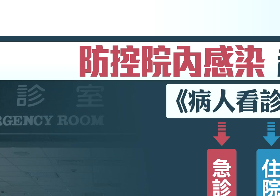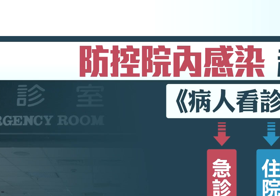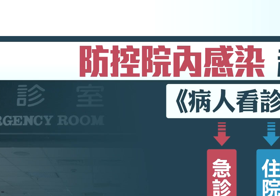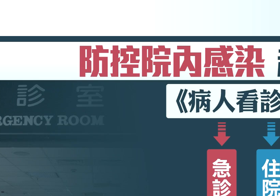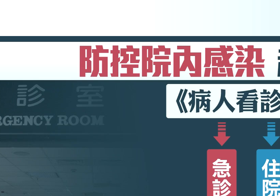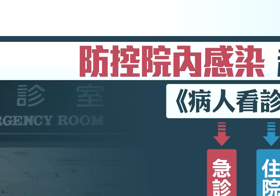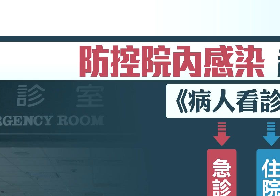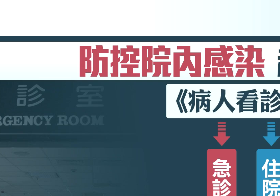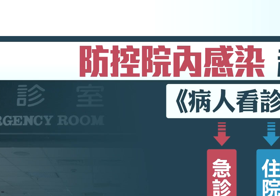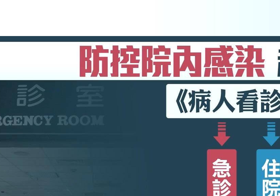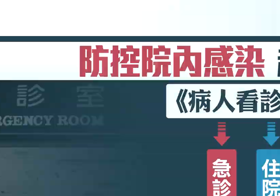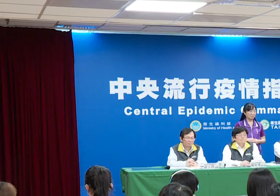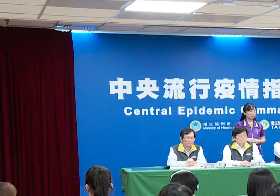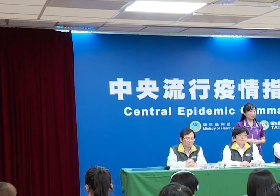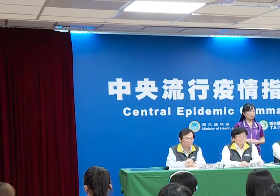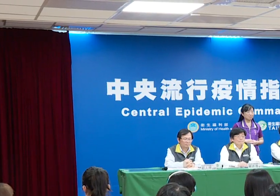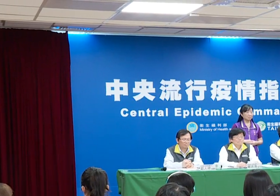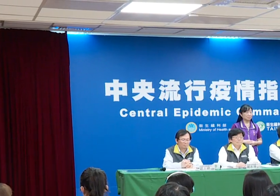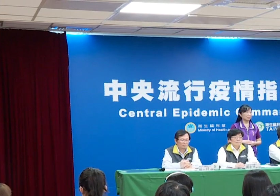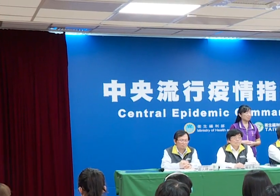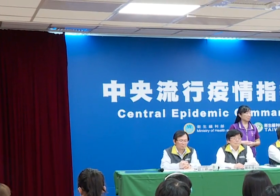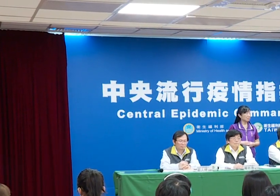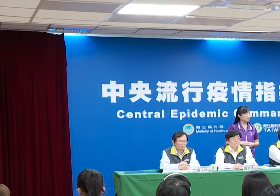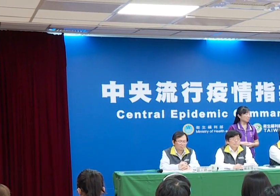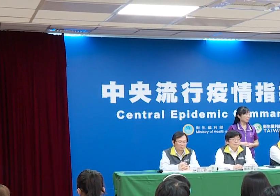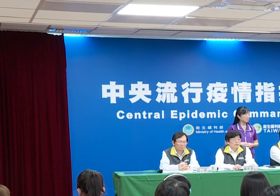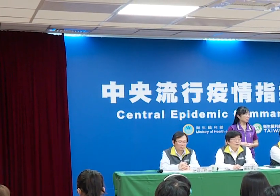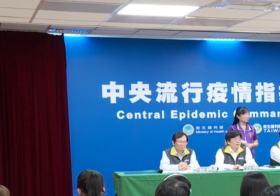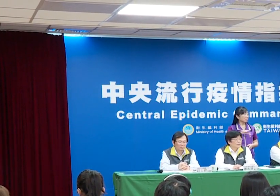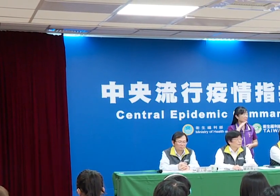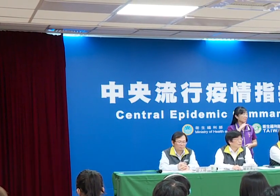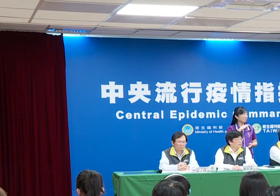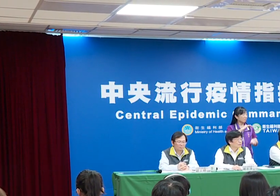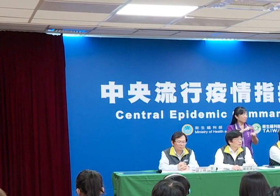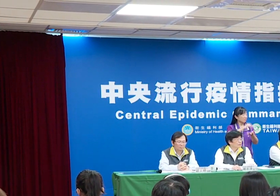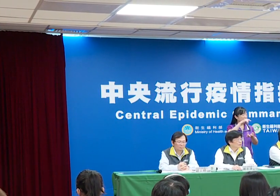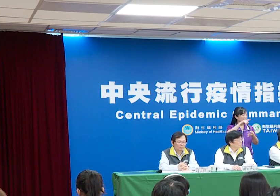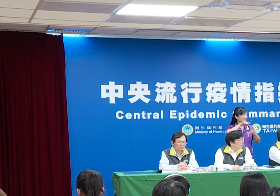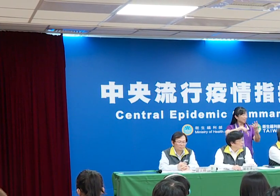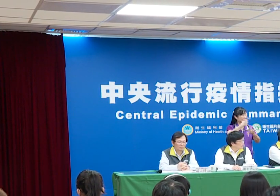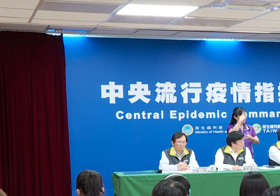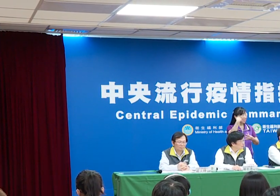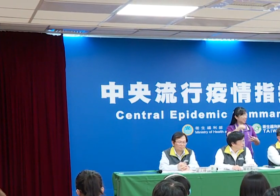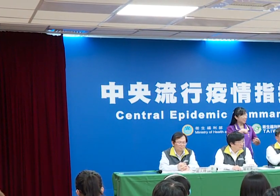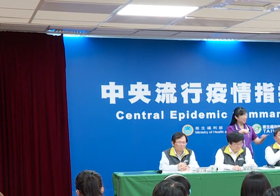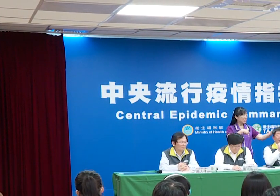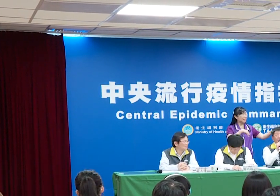作时必须佩戴口罩等。新唐人台电视陈辉模、叶云汝台湾特别报道。